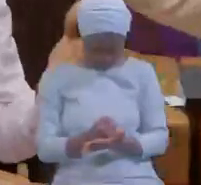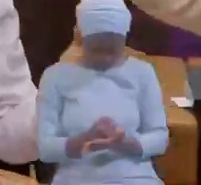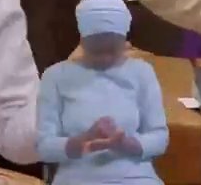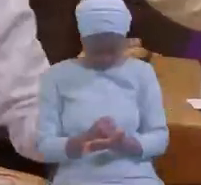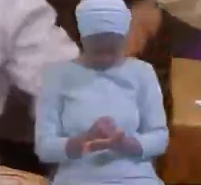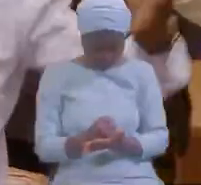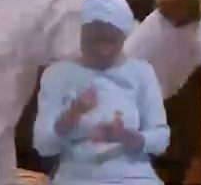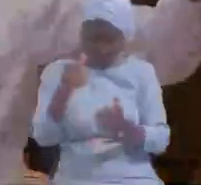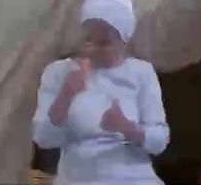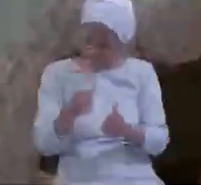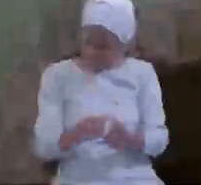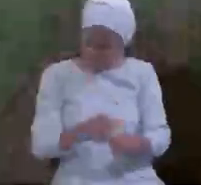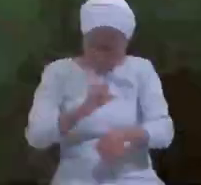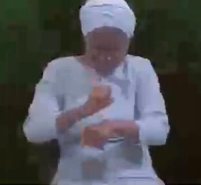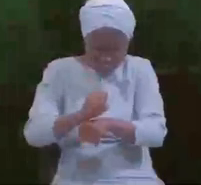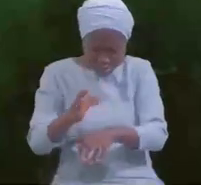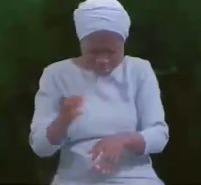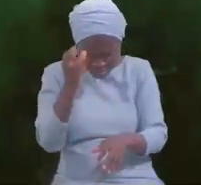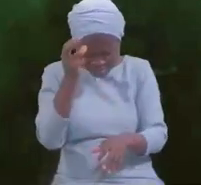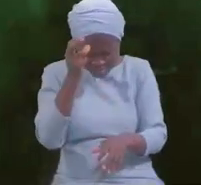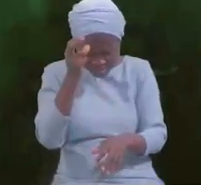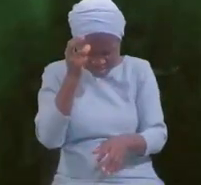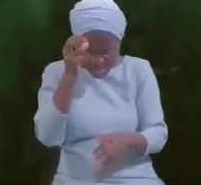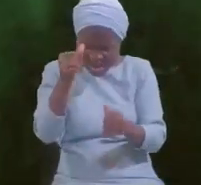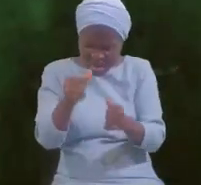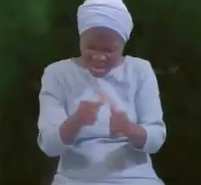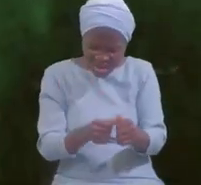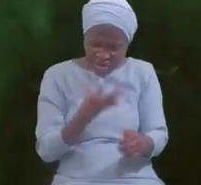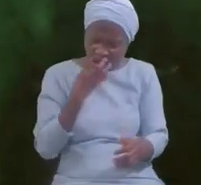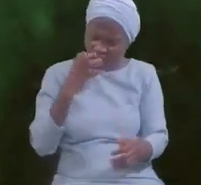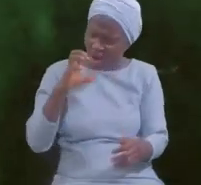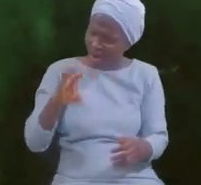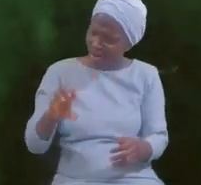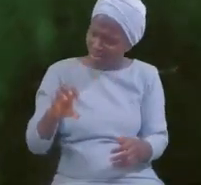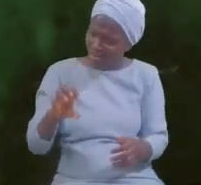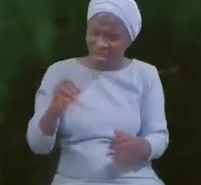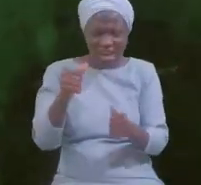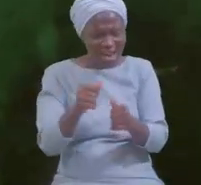Toute œuvre du diable, toute malédiction, toute douleur,